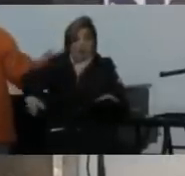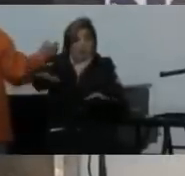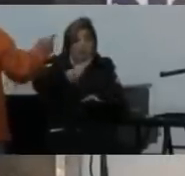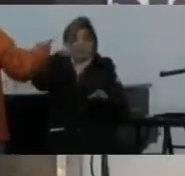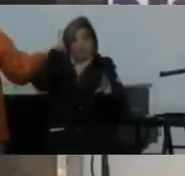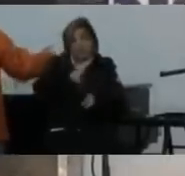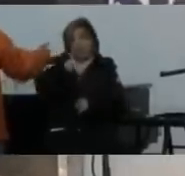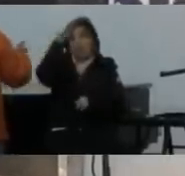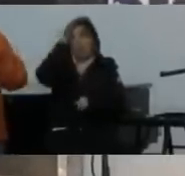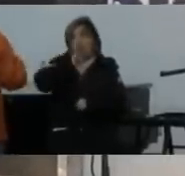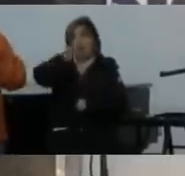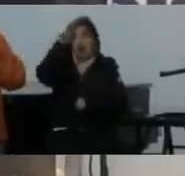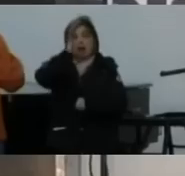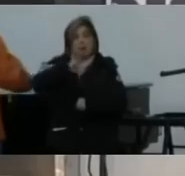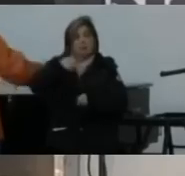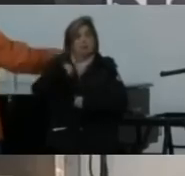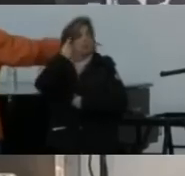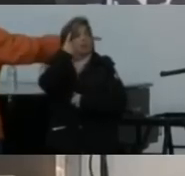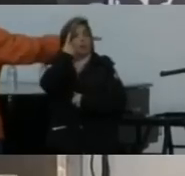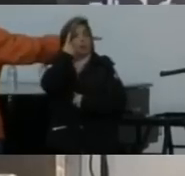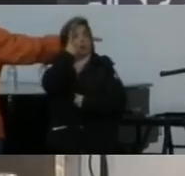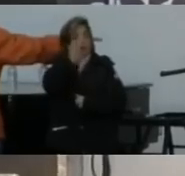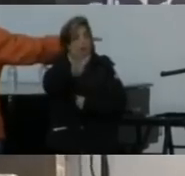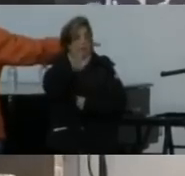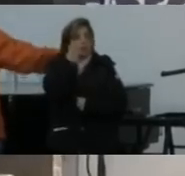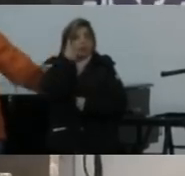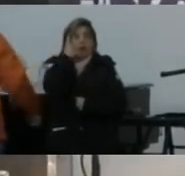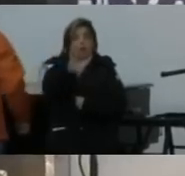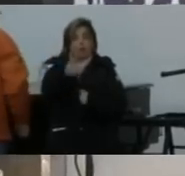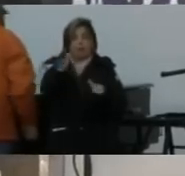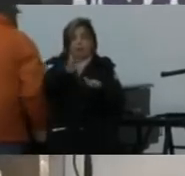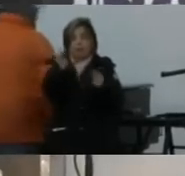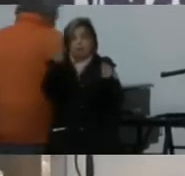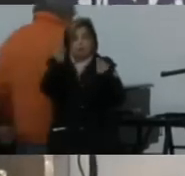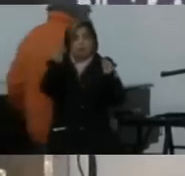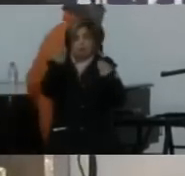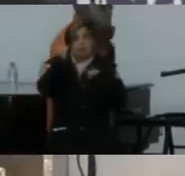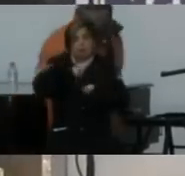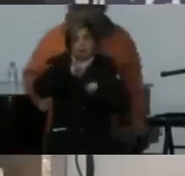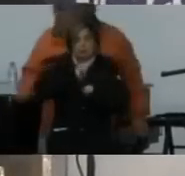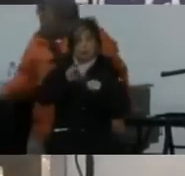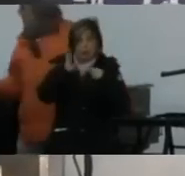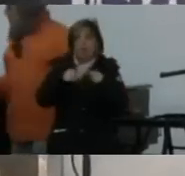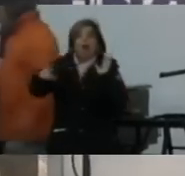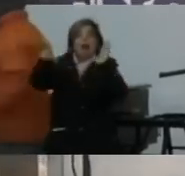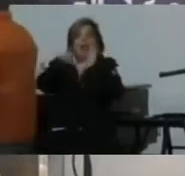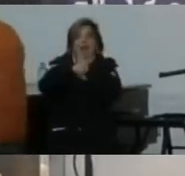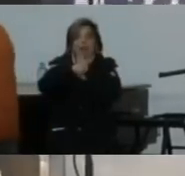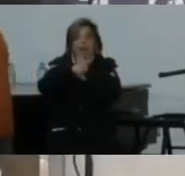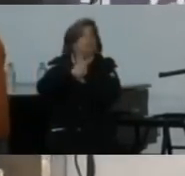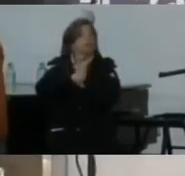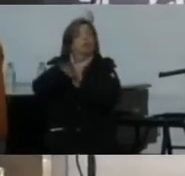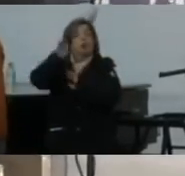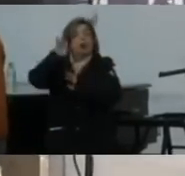Sono falsi, e lo vedo con questi ragazzi che sono dentro, cosa patiscono. Fanno la legge sul femminicidio, bene, dentro ci mettono il